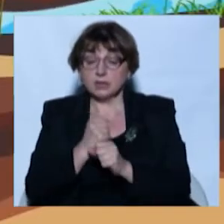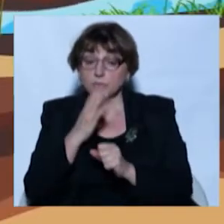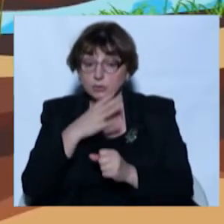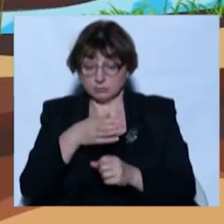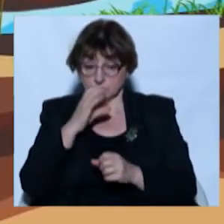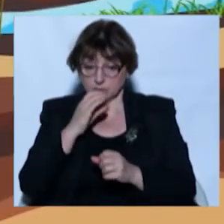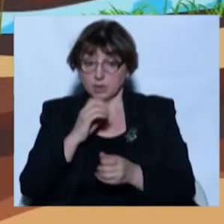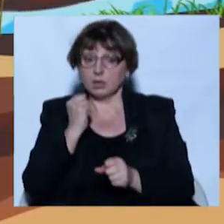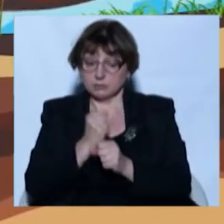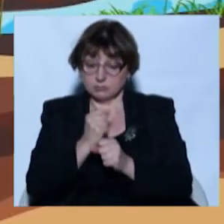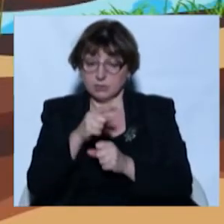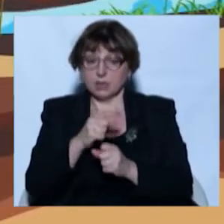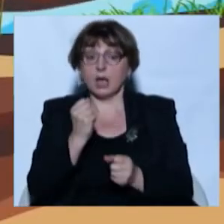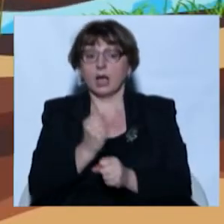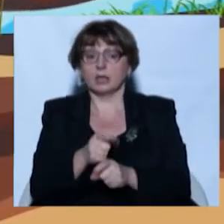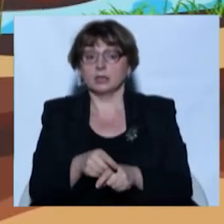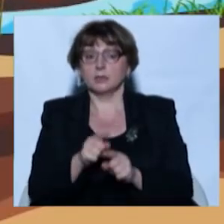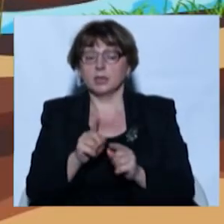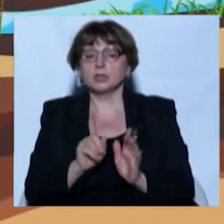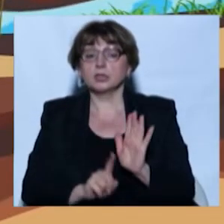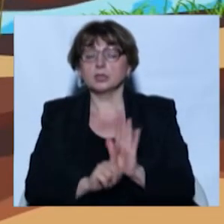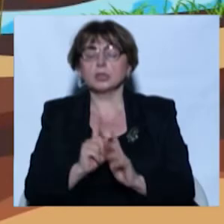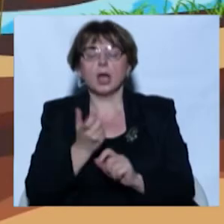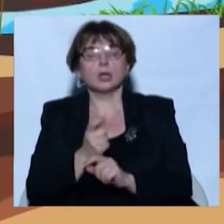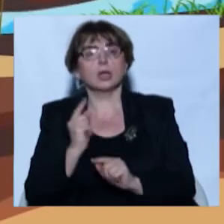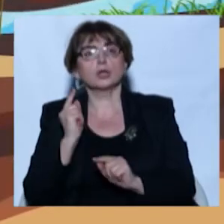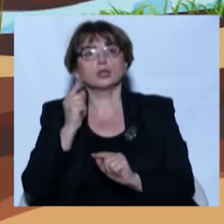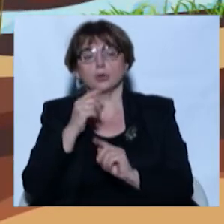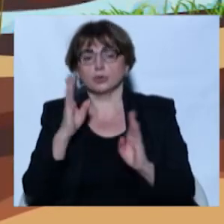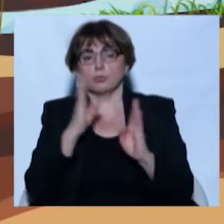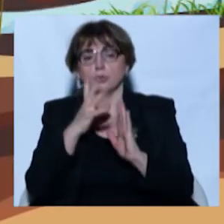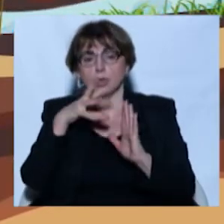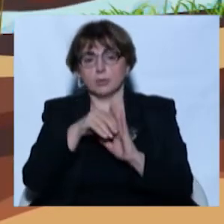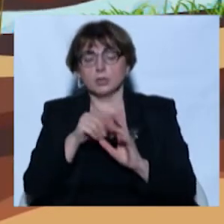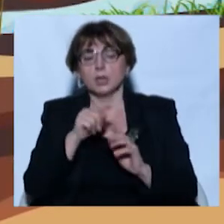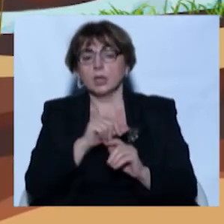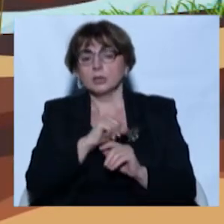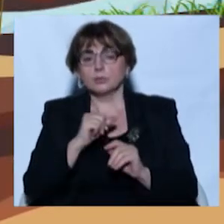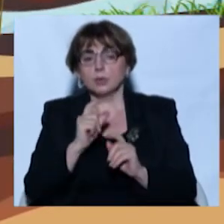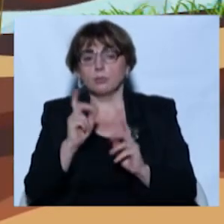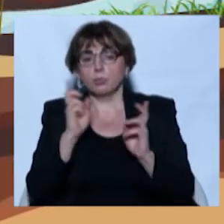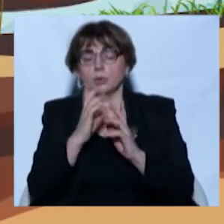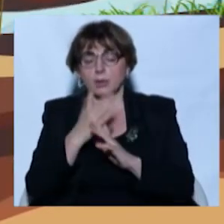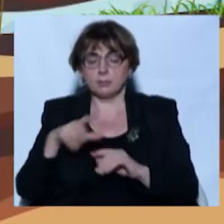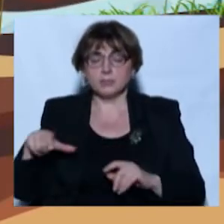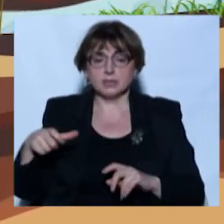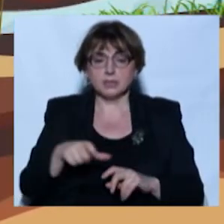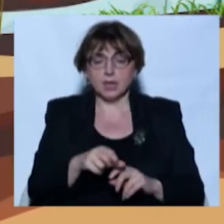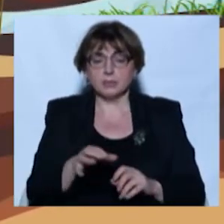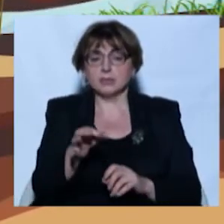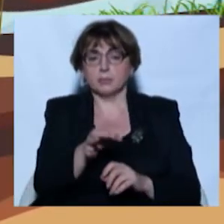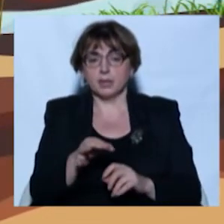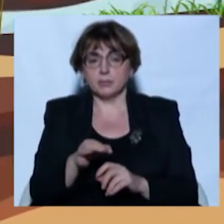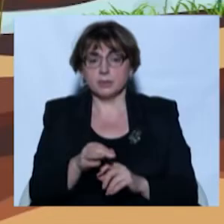და სუფთად აქცევენ. ის იწყება ძალიან შორს, ბუნებაში, იქედან, სადაც არის მდინარეები,